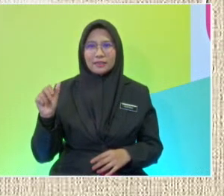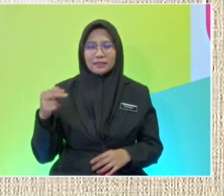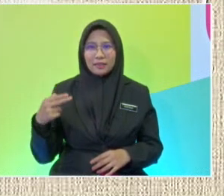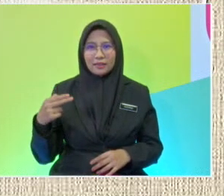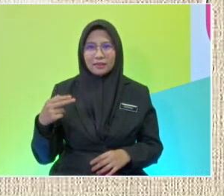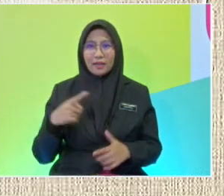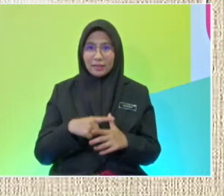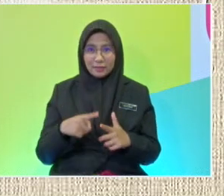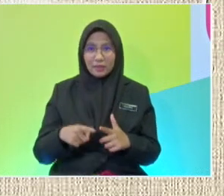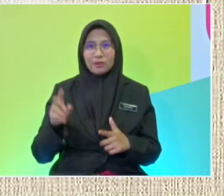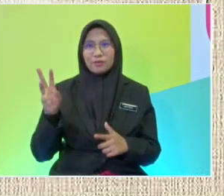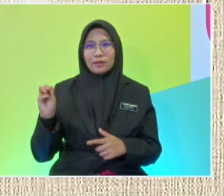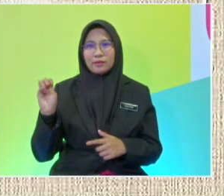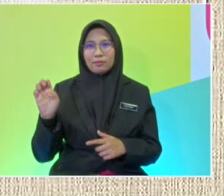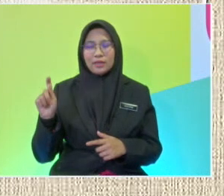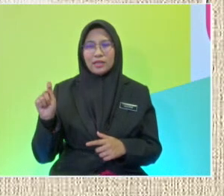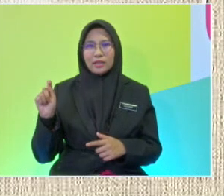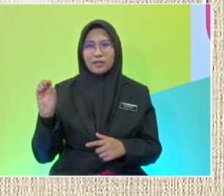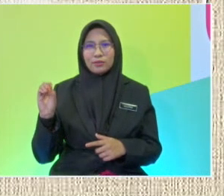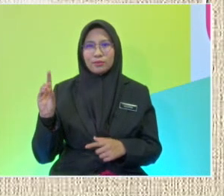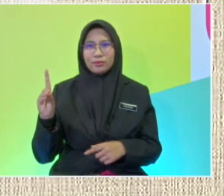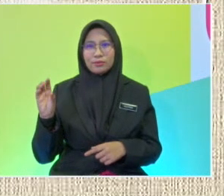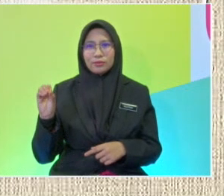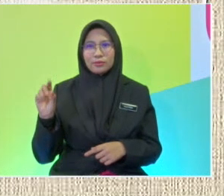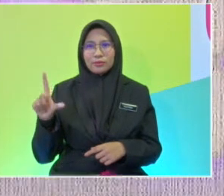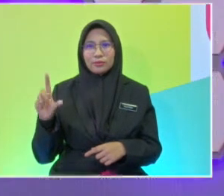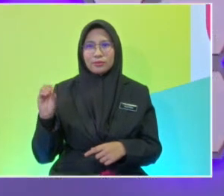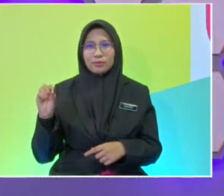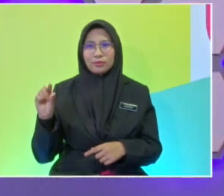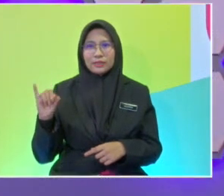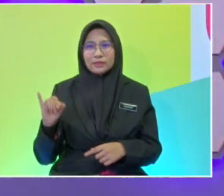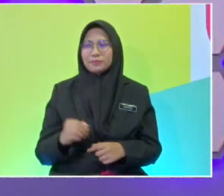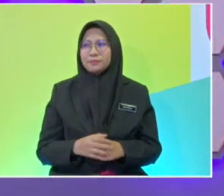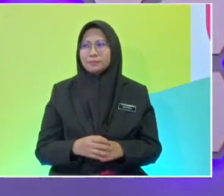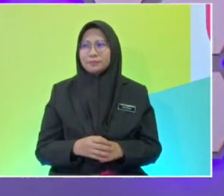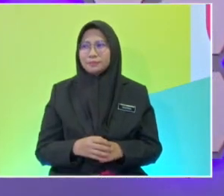dalam menghasilkan Project produk multimedia oke